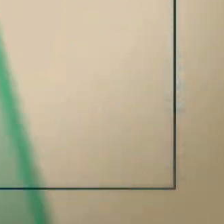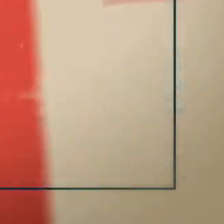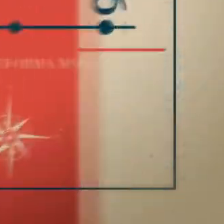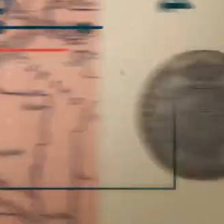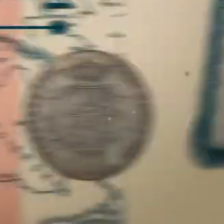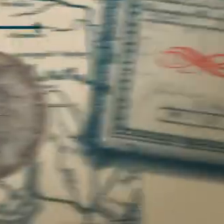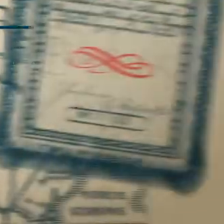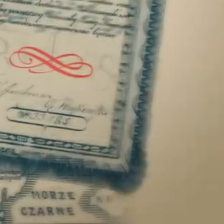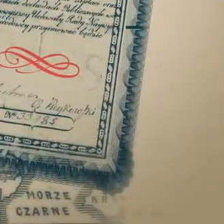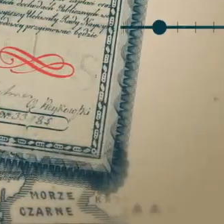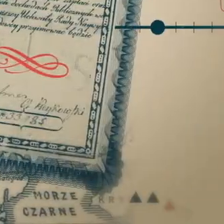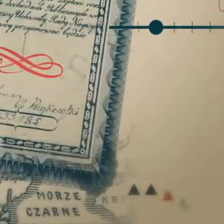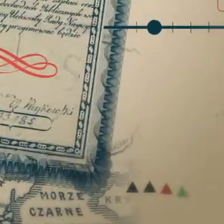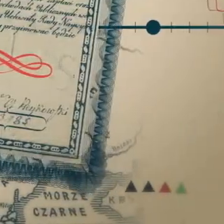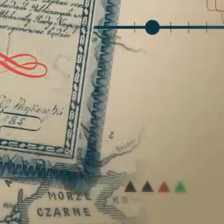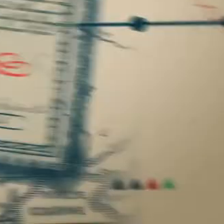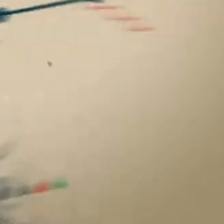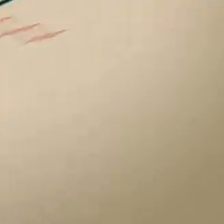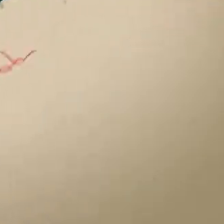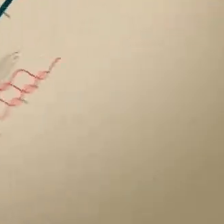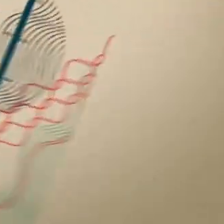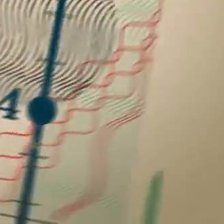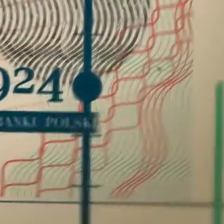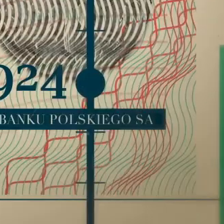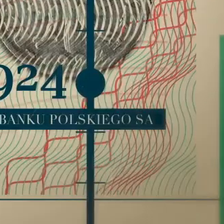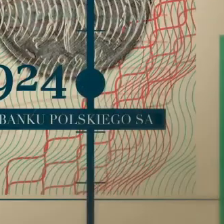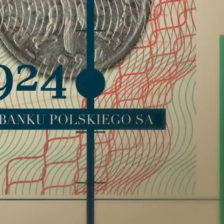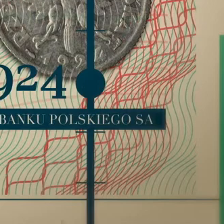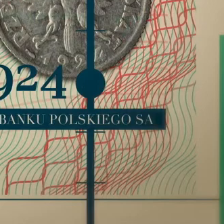obrazy historycznych monet oraz banknotów przeplata wykres osi czasu od